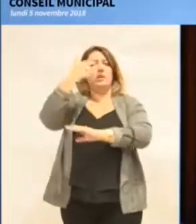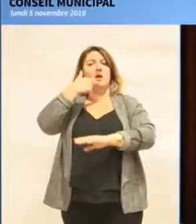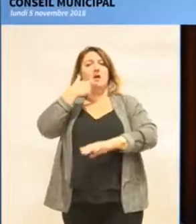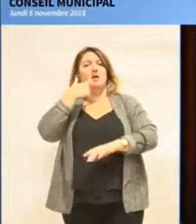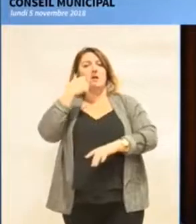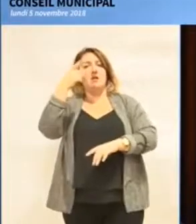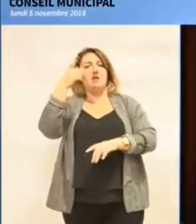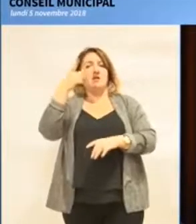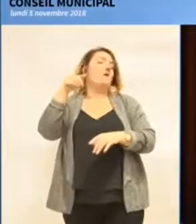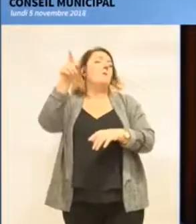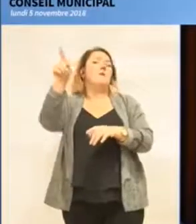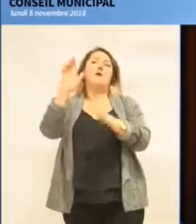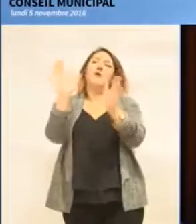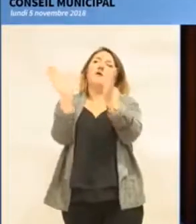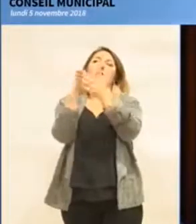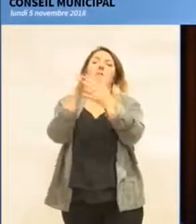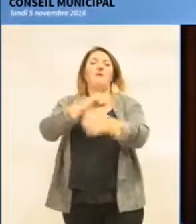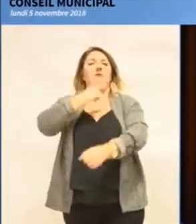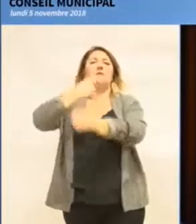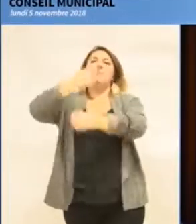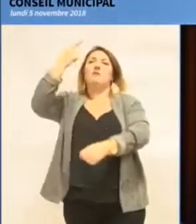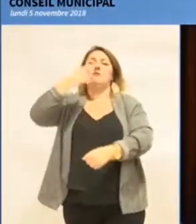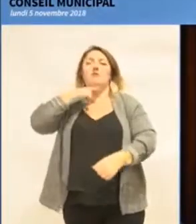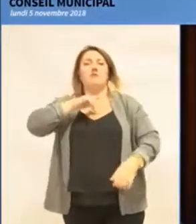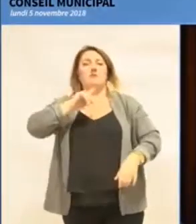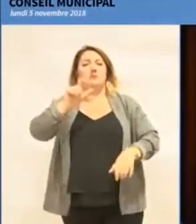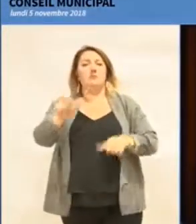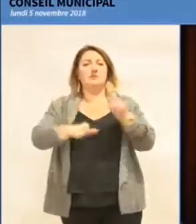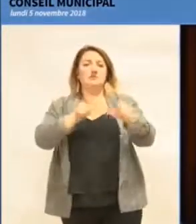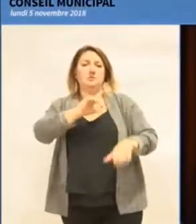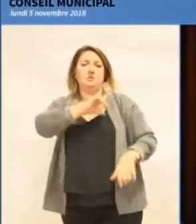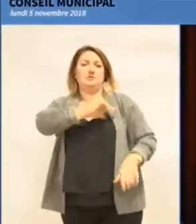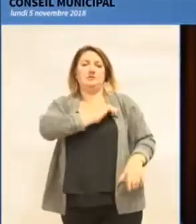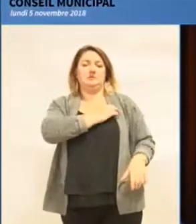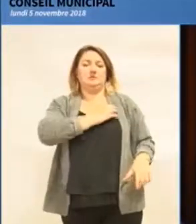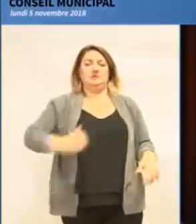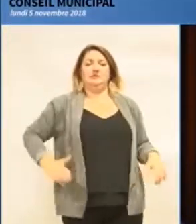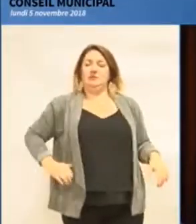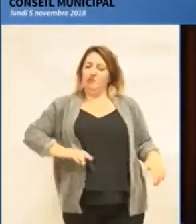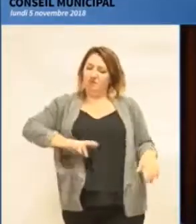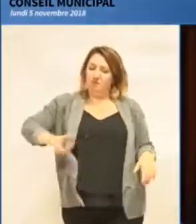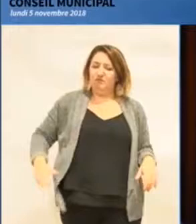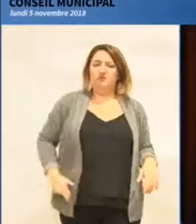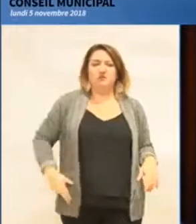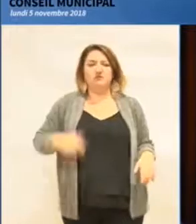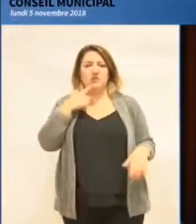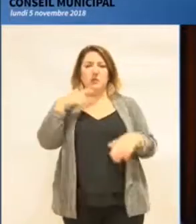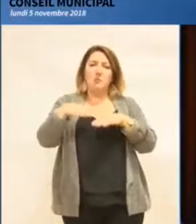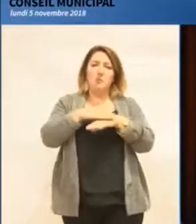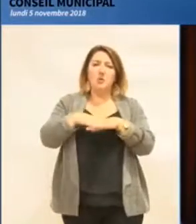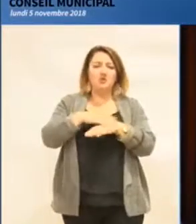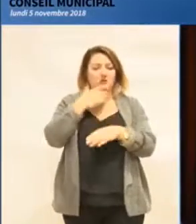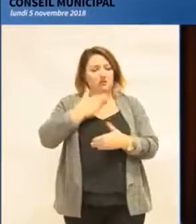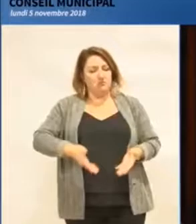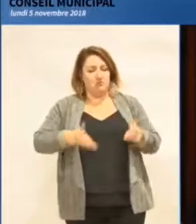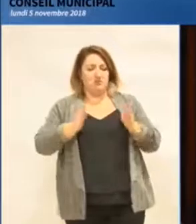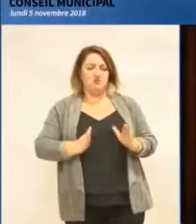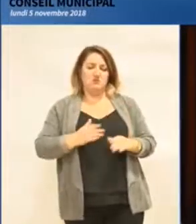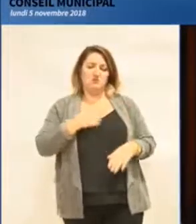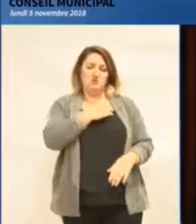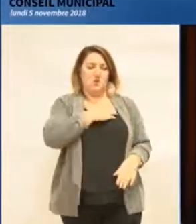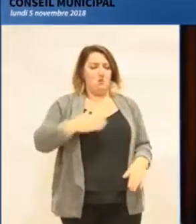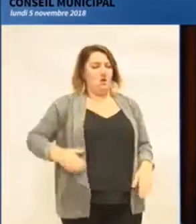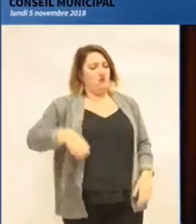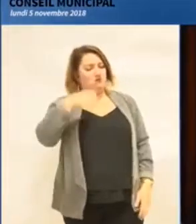polices municipales et finalement l'intégration de ces services-là à une politique qui ne serait plus définie uniquement par le maire sur sa commune. Il